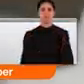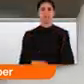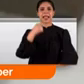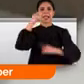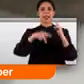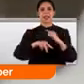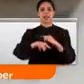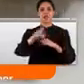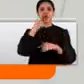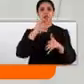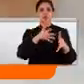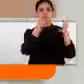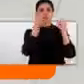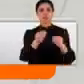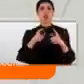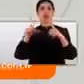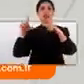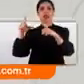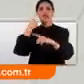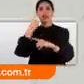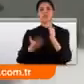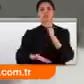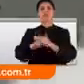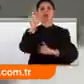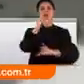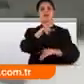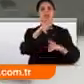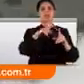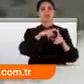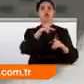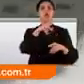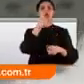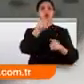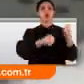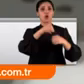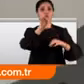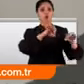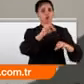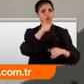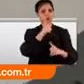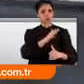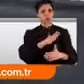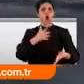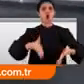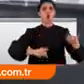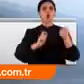Geleneksel yöntemlerle üretilmiş lastiklere göre daha fazla direksiyon hakimiyeti sağlayan teknoloji robotlarda da